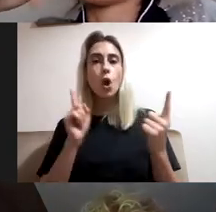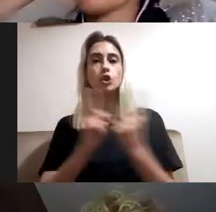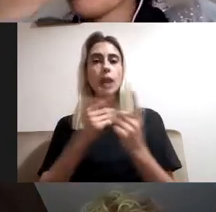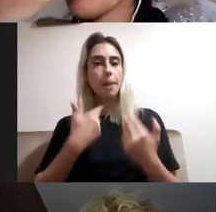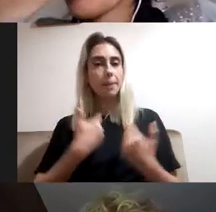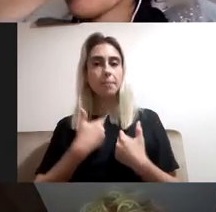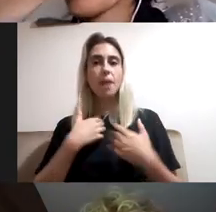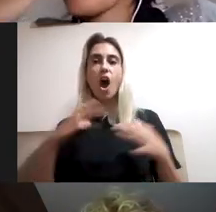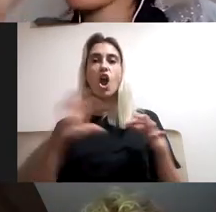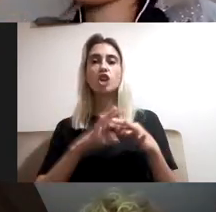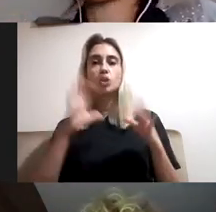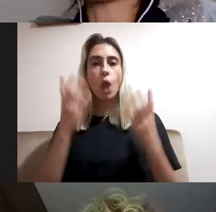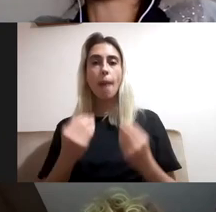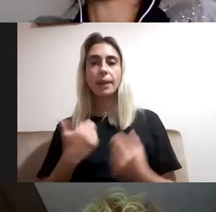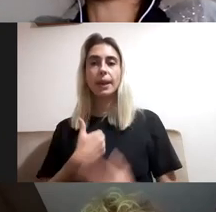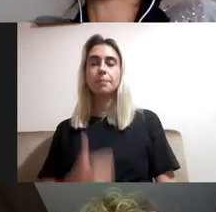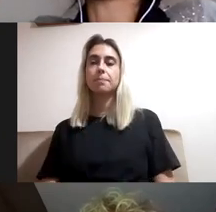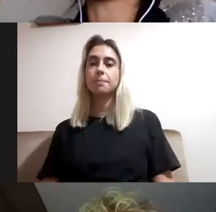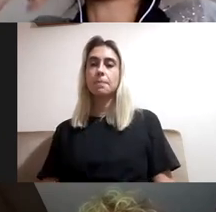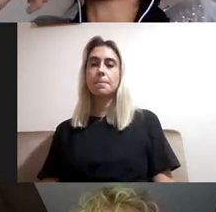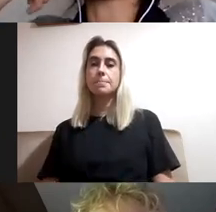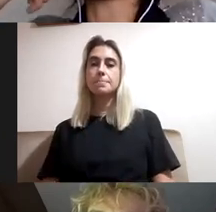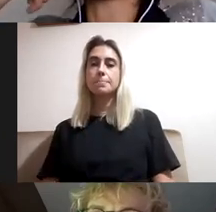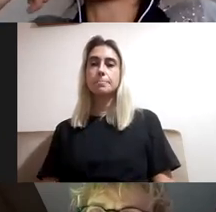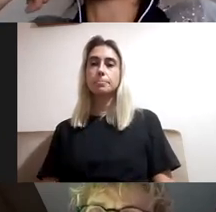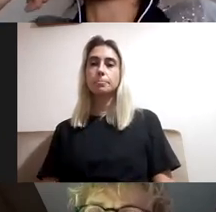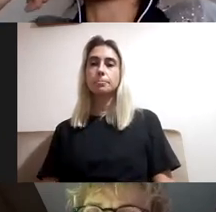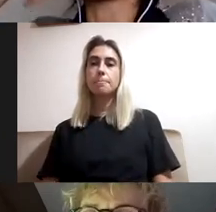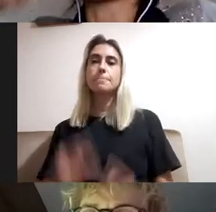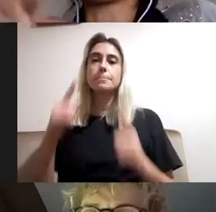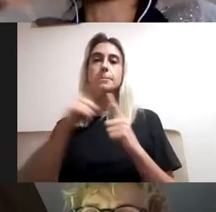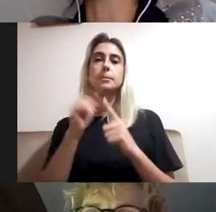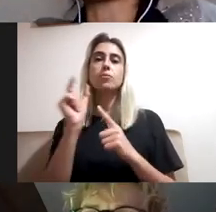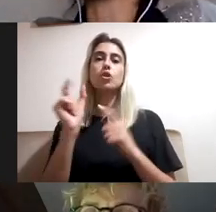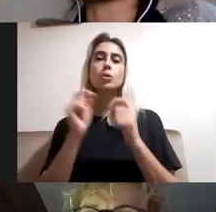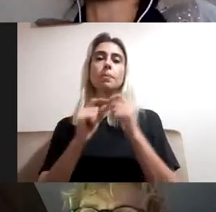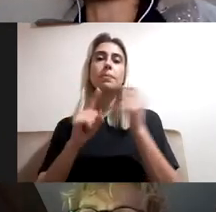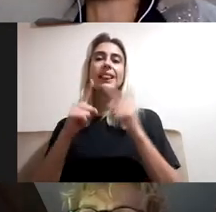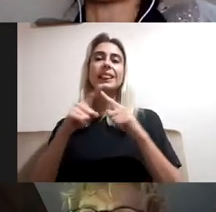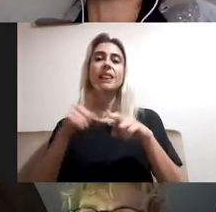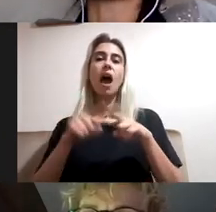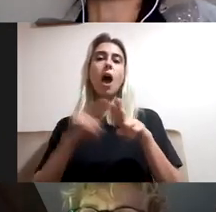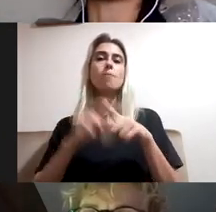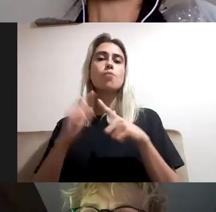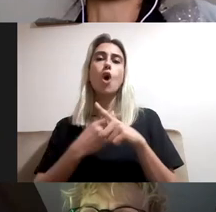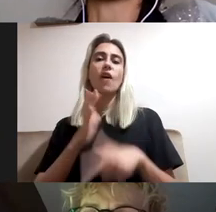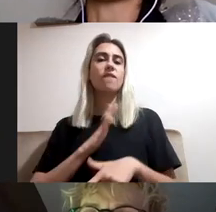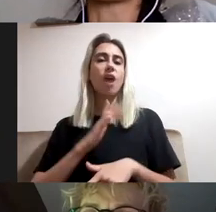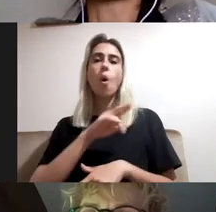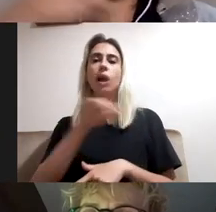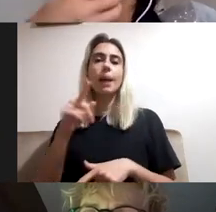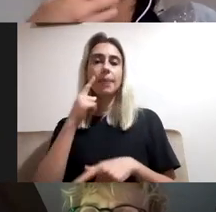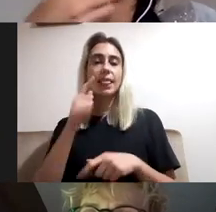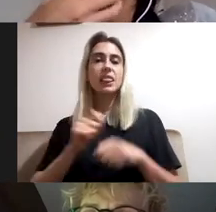aracı olabilirim arzu ettiğiniz takdirde. Böyle TÜBİTAK projeleri falan da oluyor hocam. Yani yaygınlaştırıcı etkisini arttırdığınız